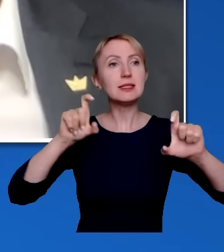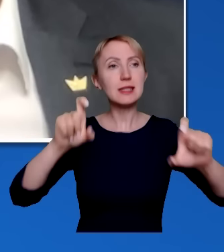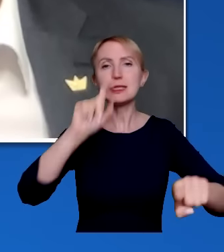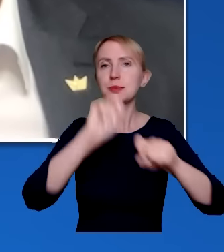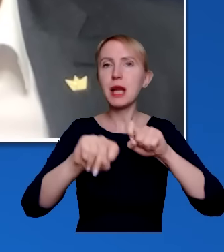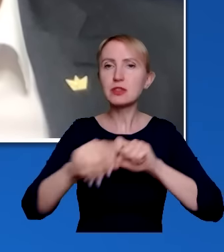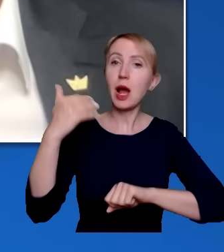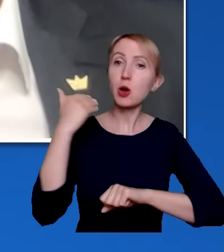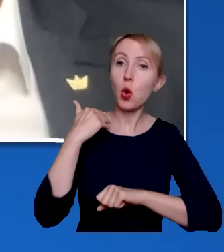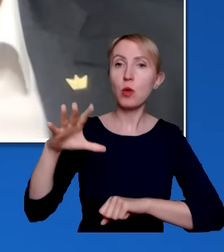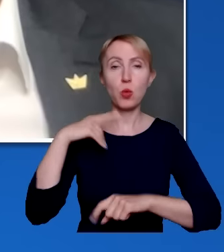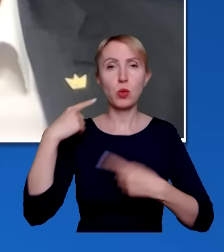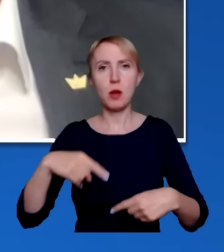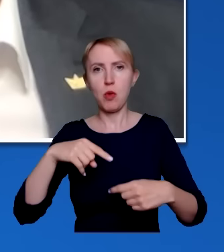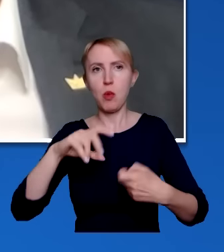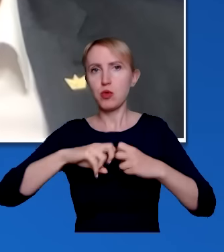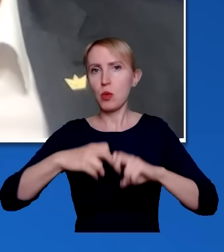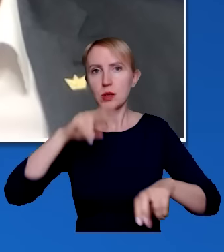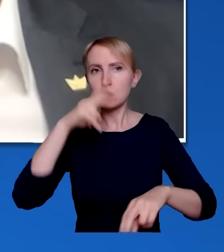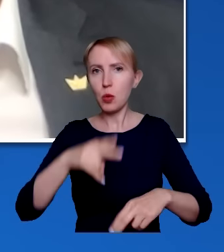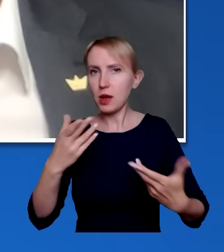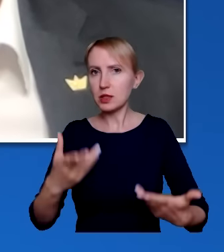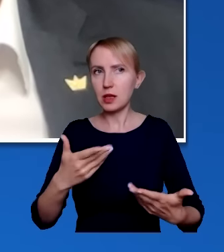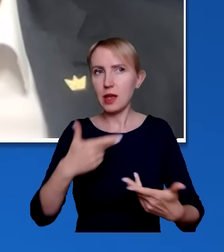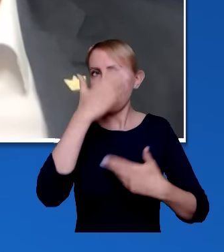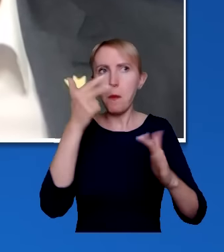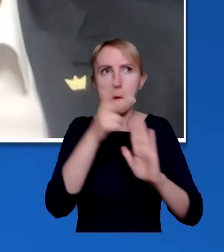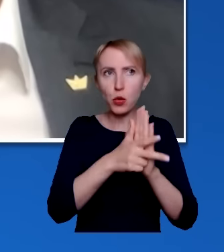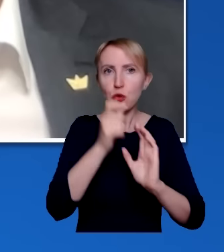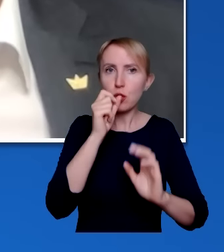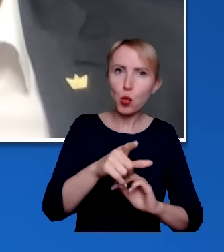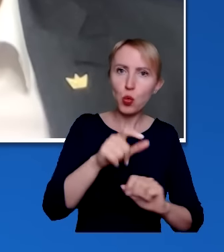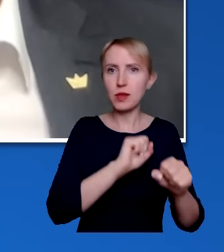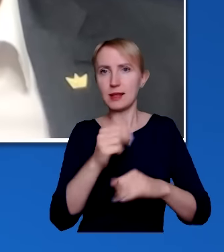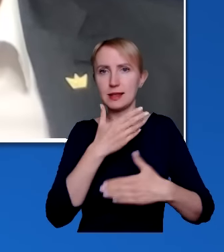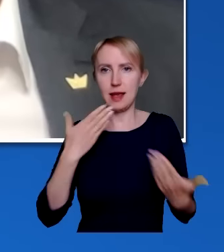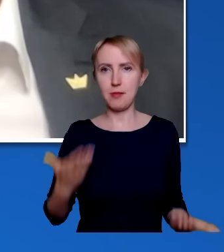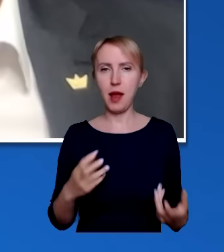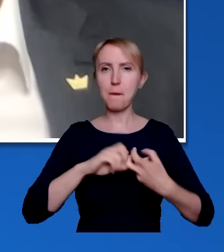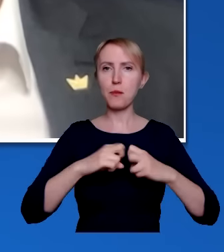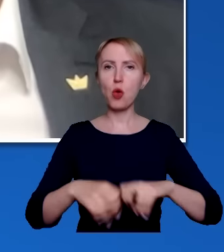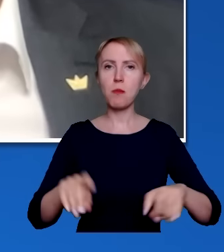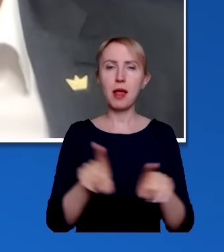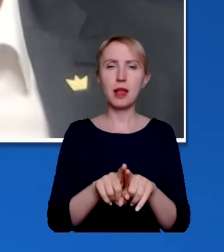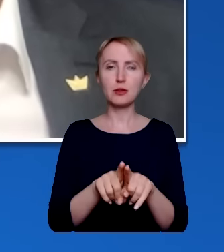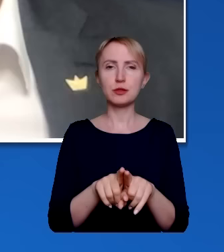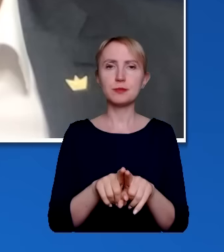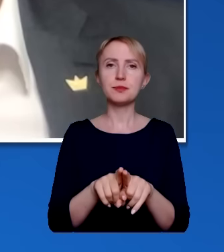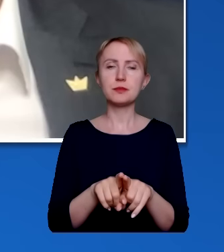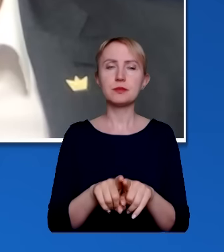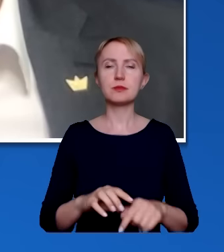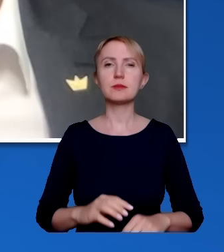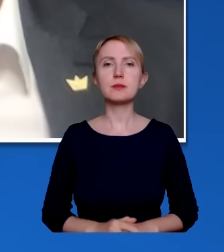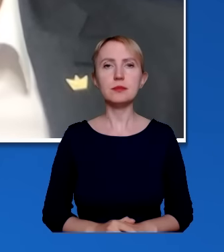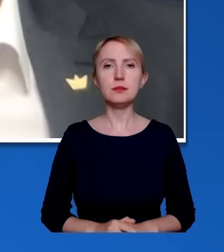problem z zobaczeniem Ja nie mówię że tego monitoringu nie ma ale jest problem jest też problem z tym że ten dowód który pan